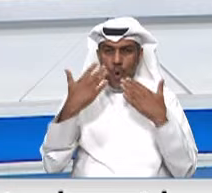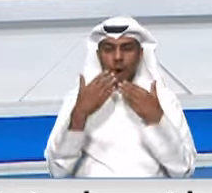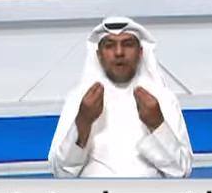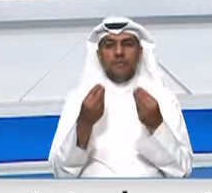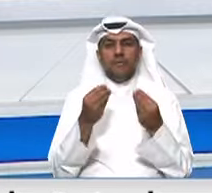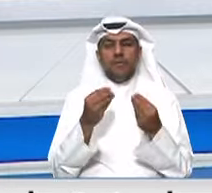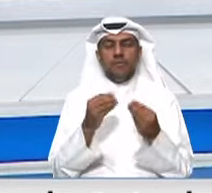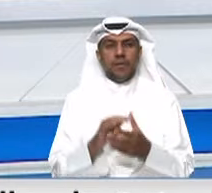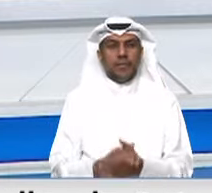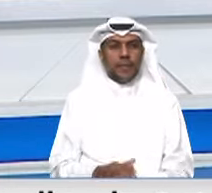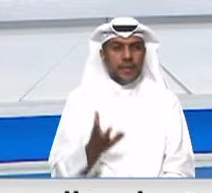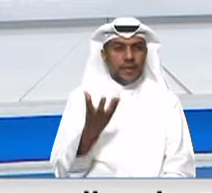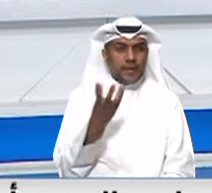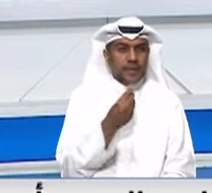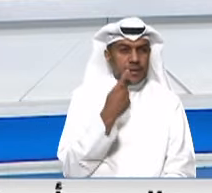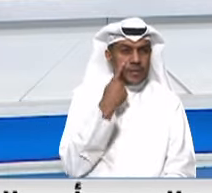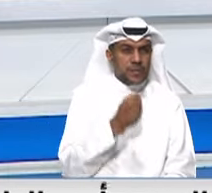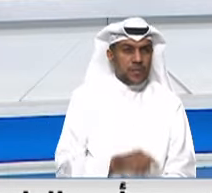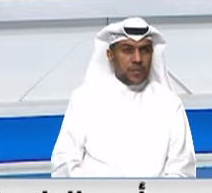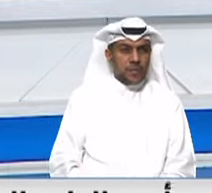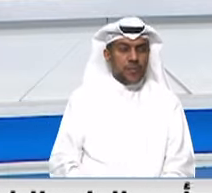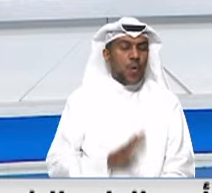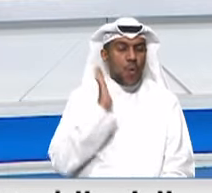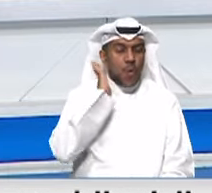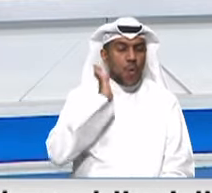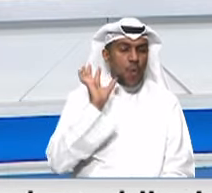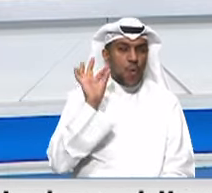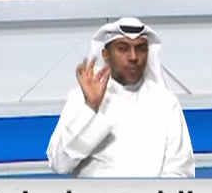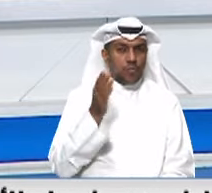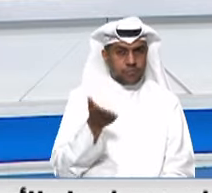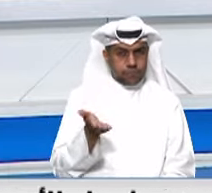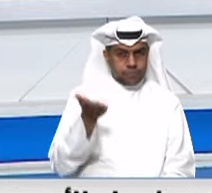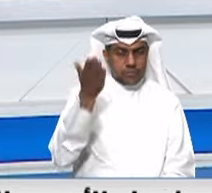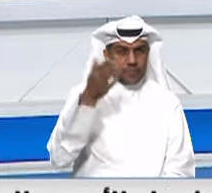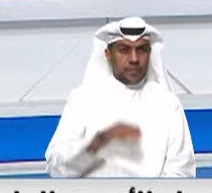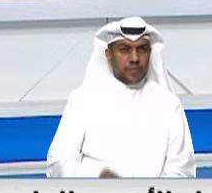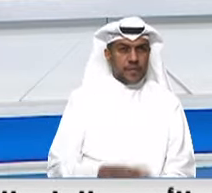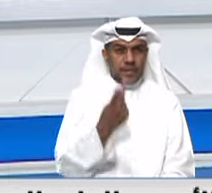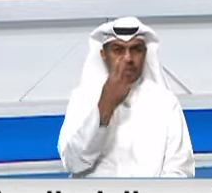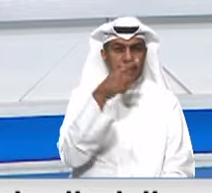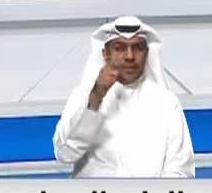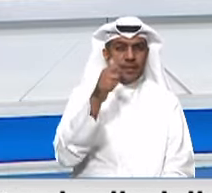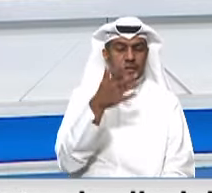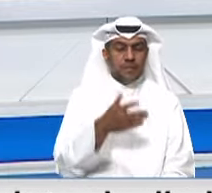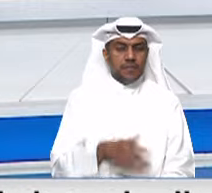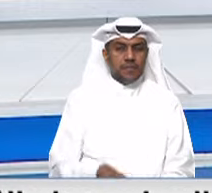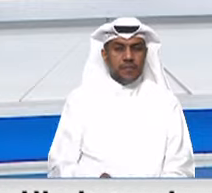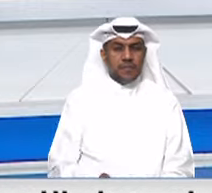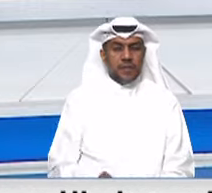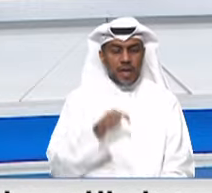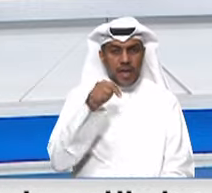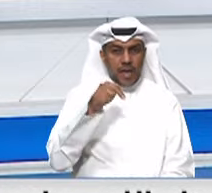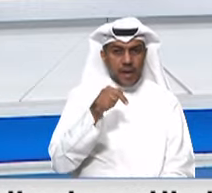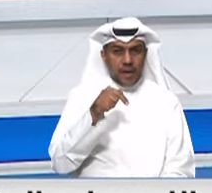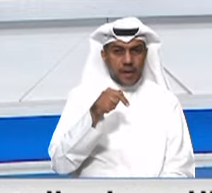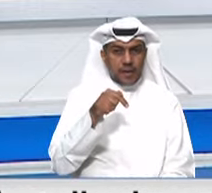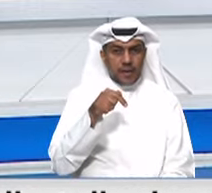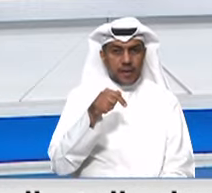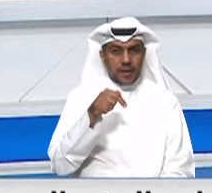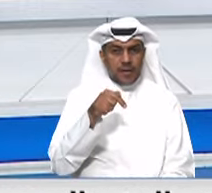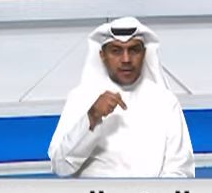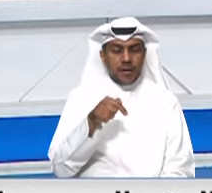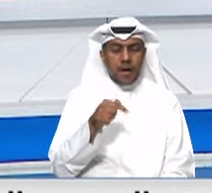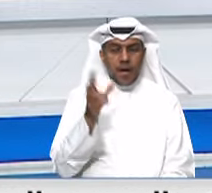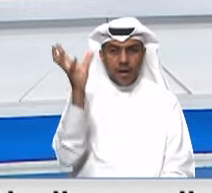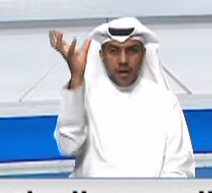السرعة، نلاحظ ان الرطوبه النسبيه مرتفعه 62%، وهذا يؤدي او يهيئ يعني بيئه خصبه لتكون